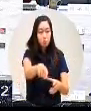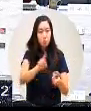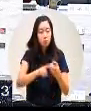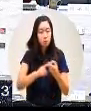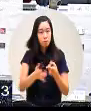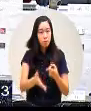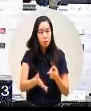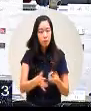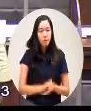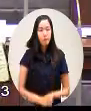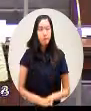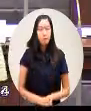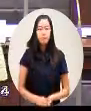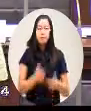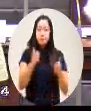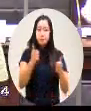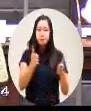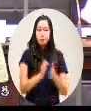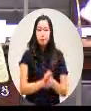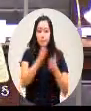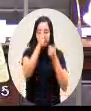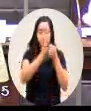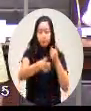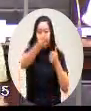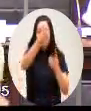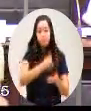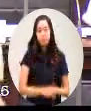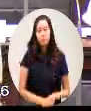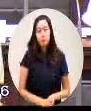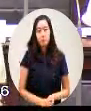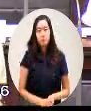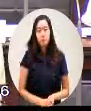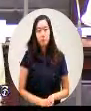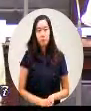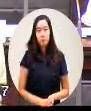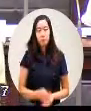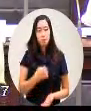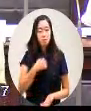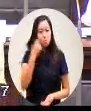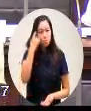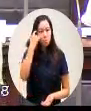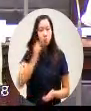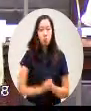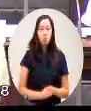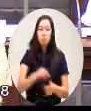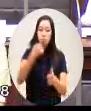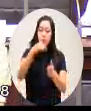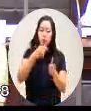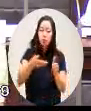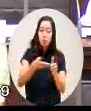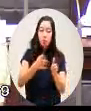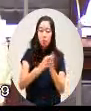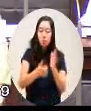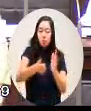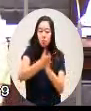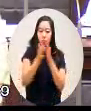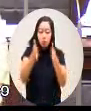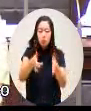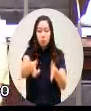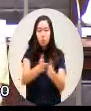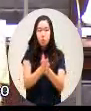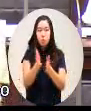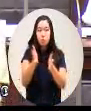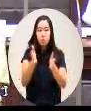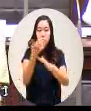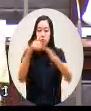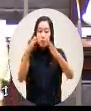讲下。 谢谢议长哈、哦。那我想，这个教育局对于学校闲置